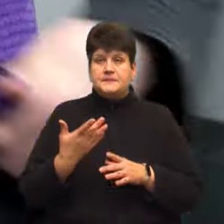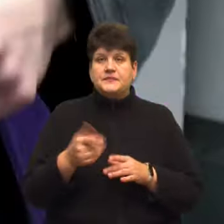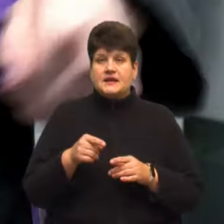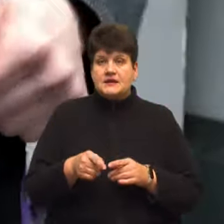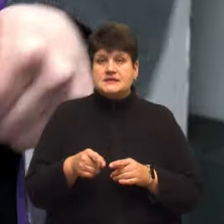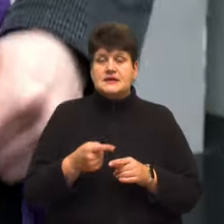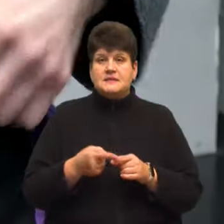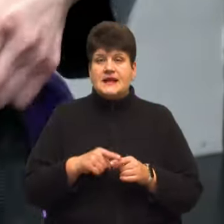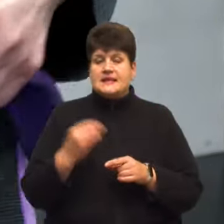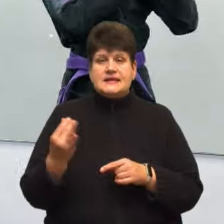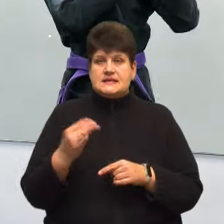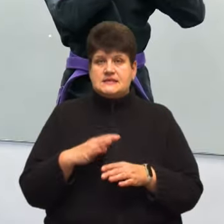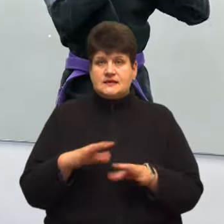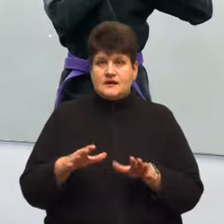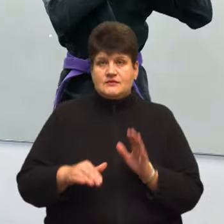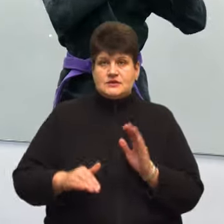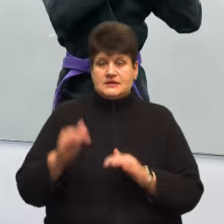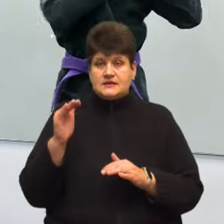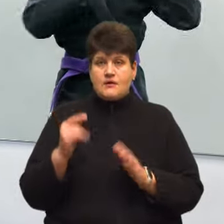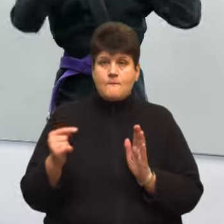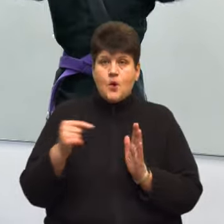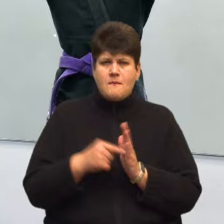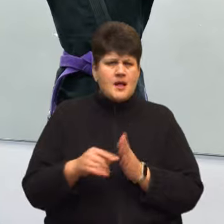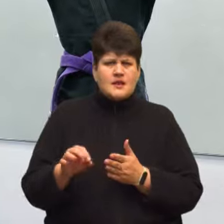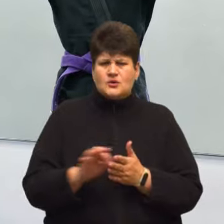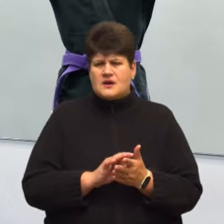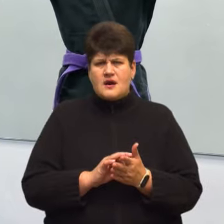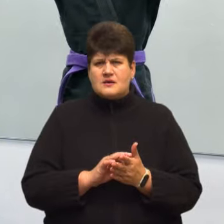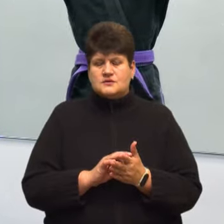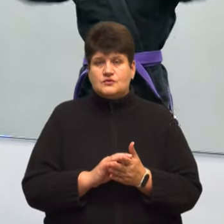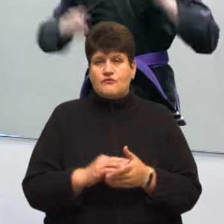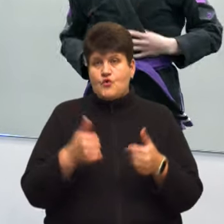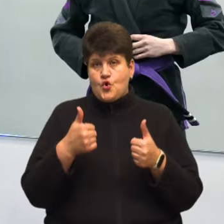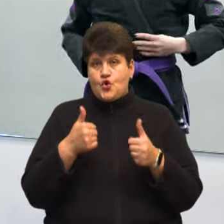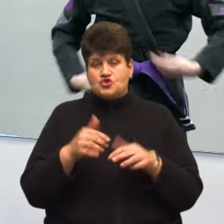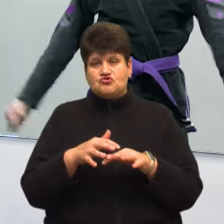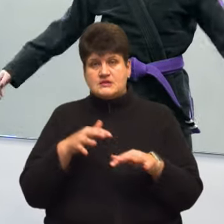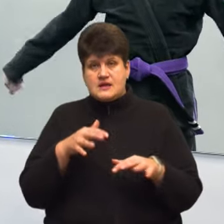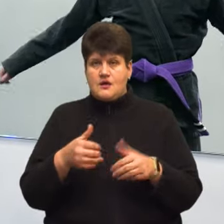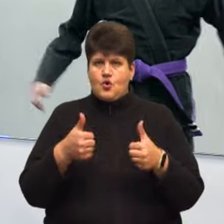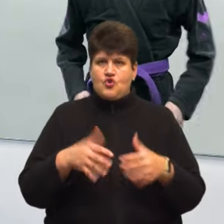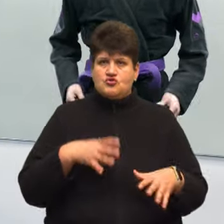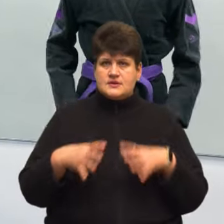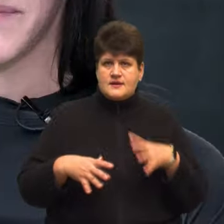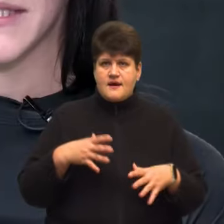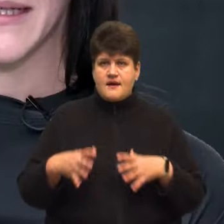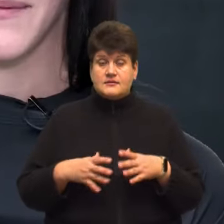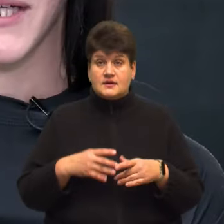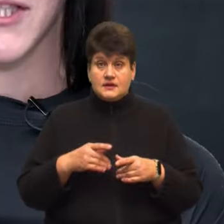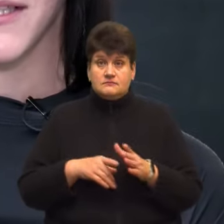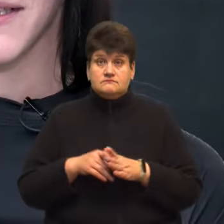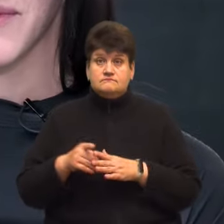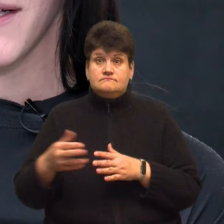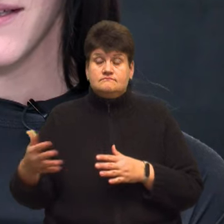взагалі не цікавило З самого дитинства попала одразу в хороший зал До хорошого тренера і насправді якось так зав'язалась